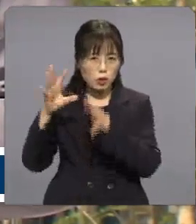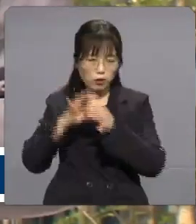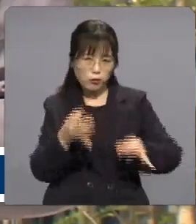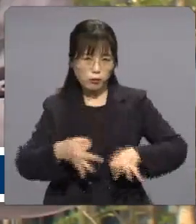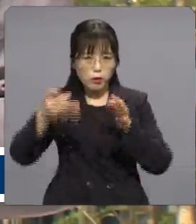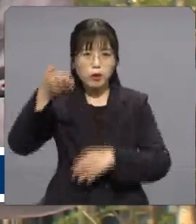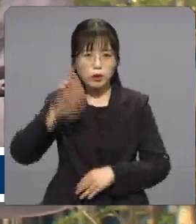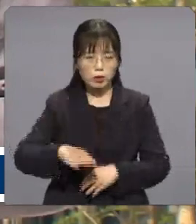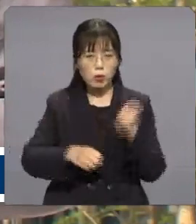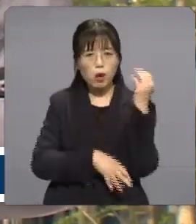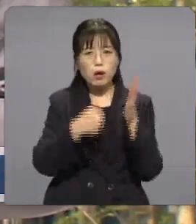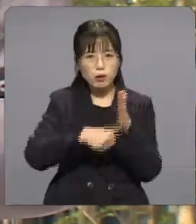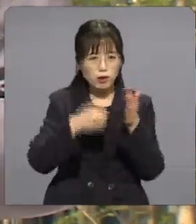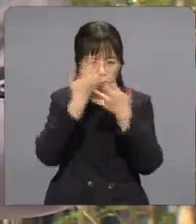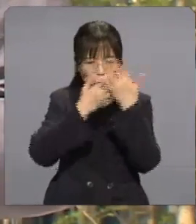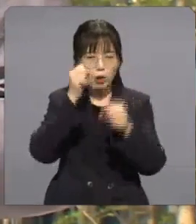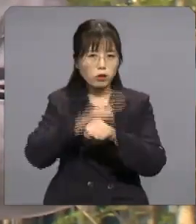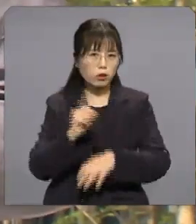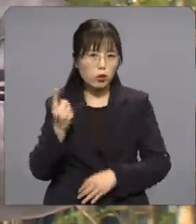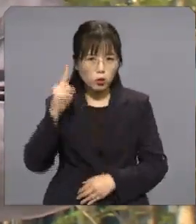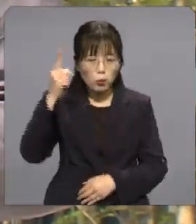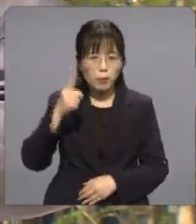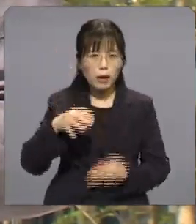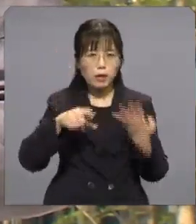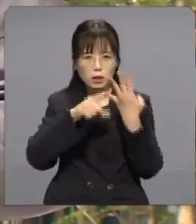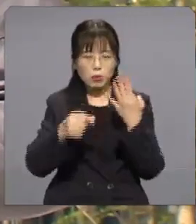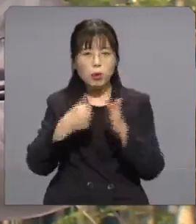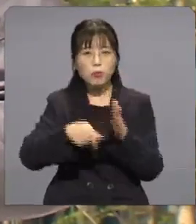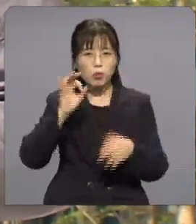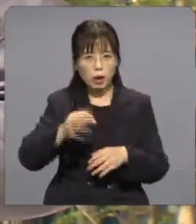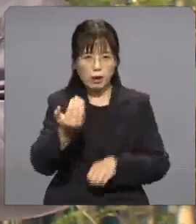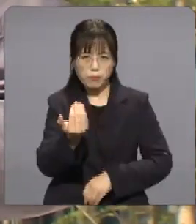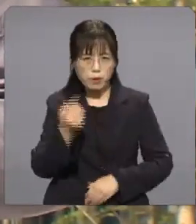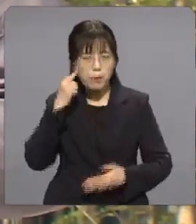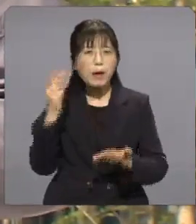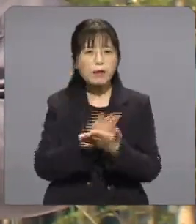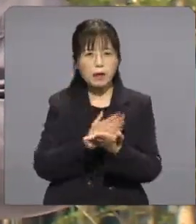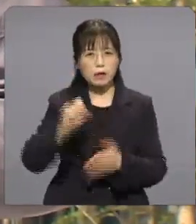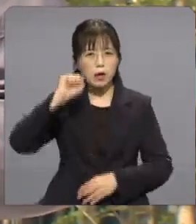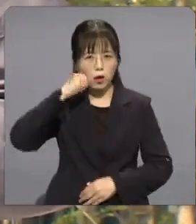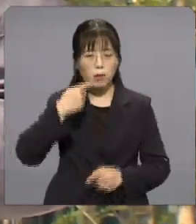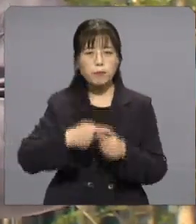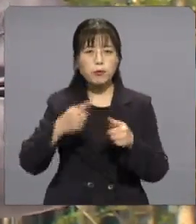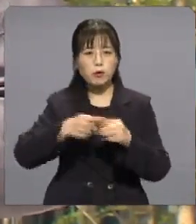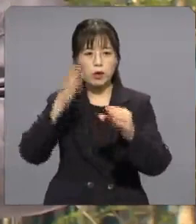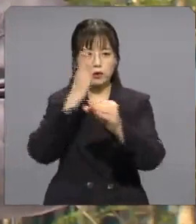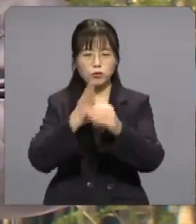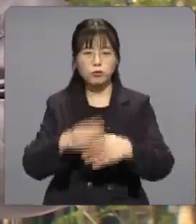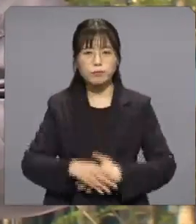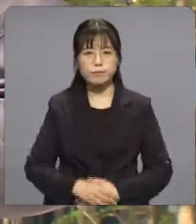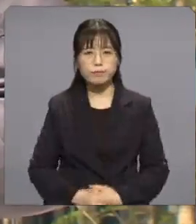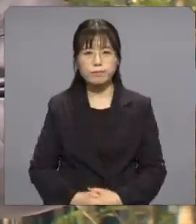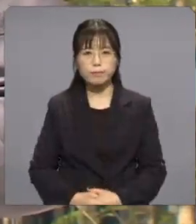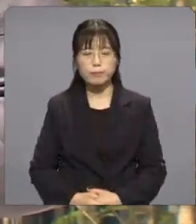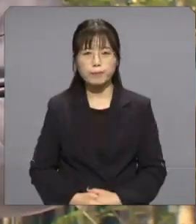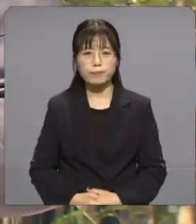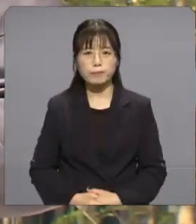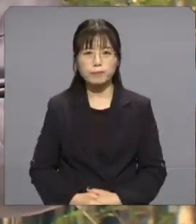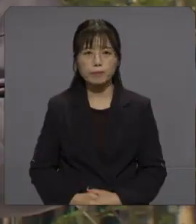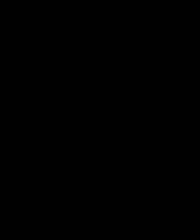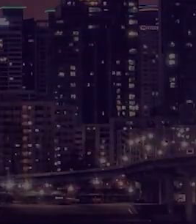주요 원자재 가격에 불확실성이 높아 4월 물가는 미리 판단하기 어렵다는 분석입니다 OBS 뉴스